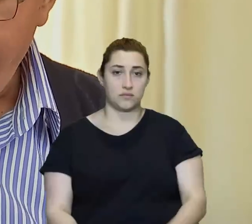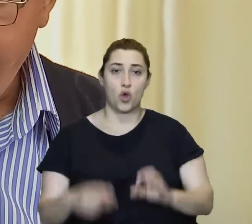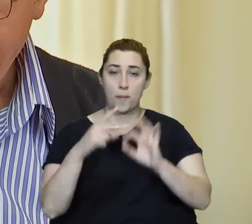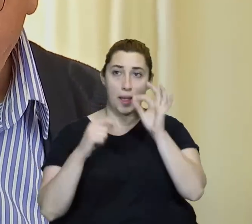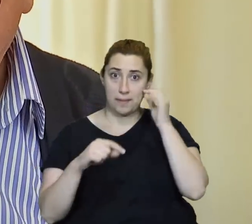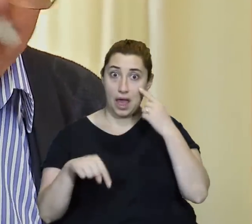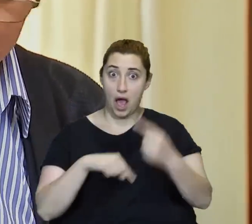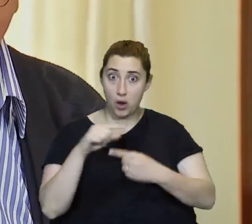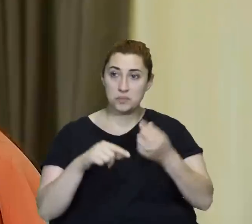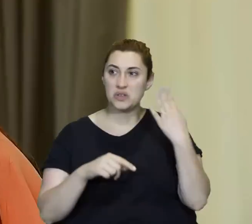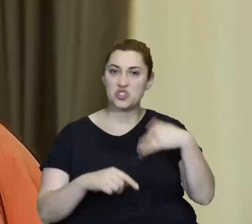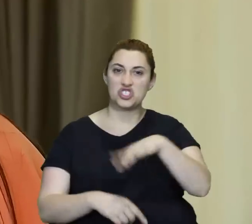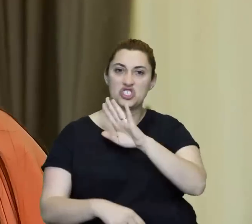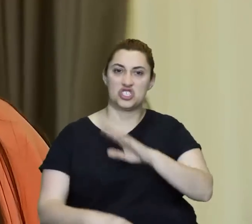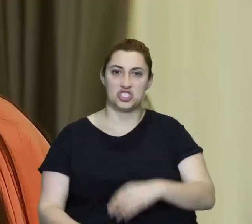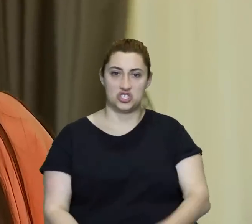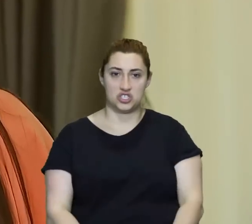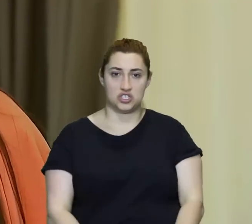Ömer Bey'e bakıyorsanız biraz önce çıktı.